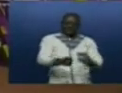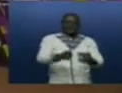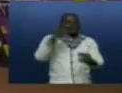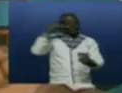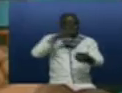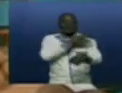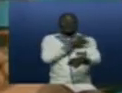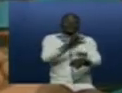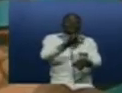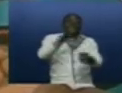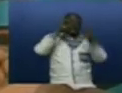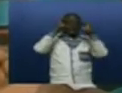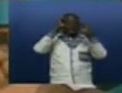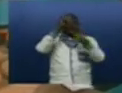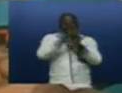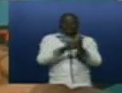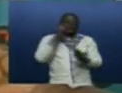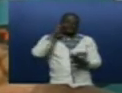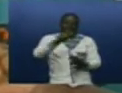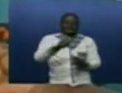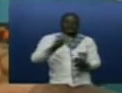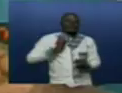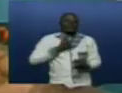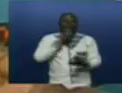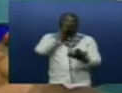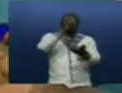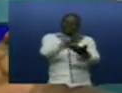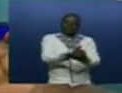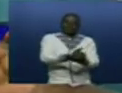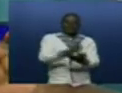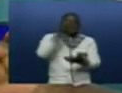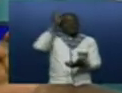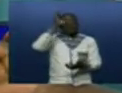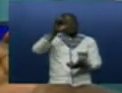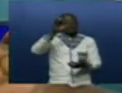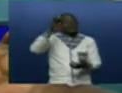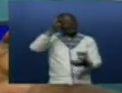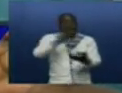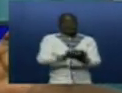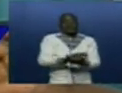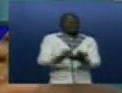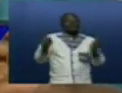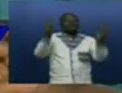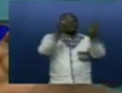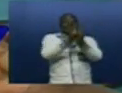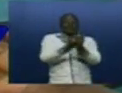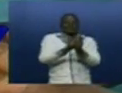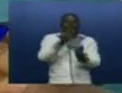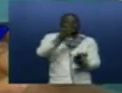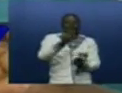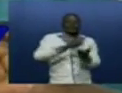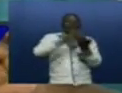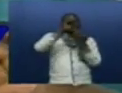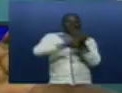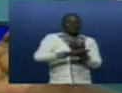des filles. Et nous sommes sûrs et rassurés qu'à l'occasion de cette rencontre du 20 octobre, nous allons